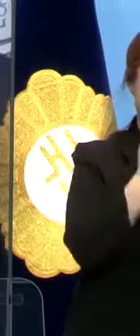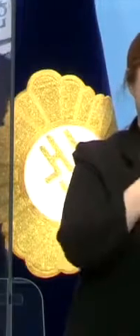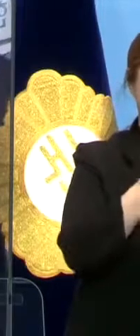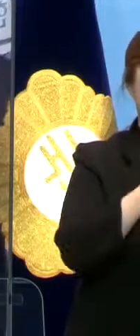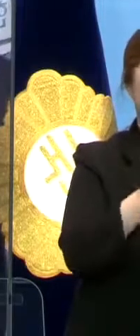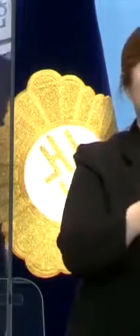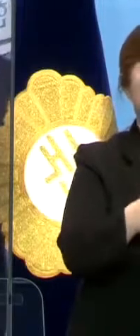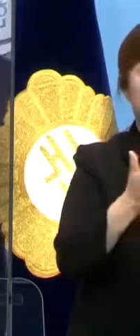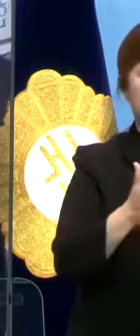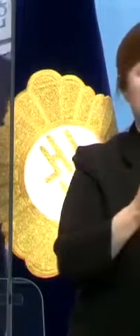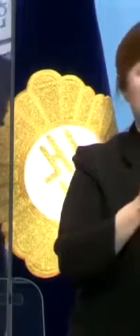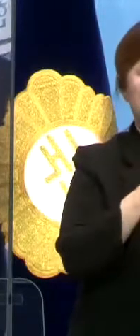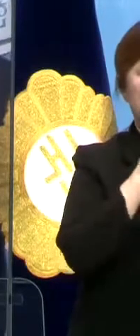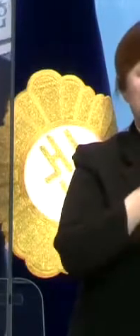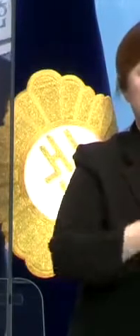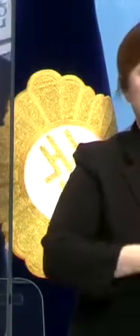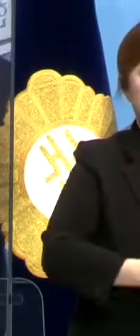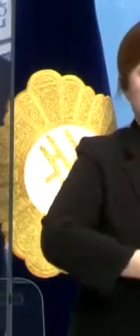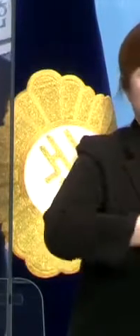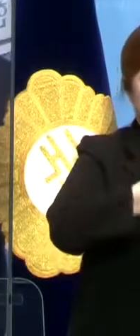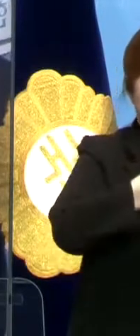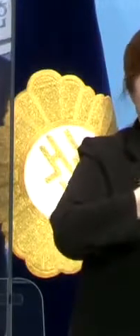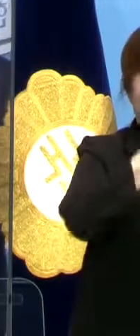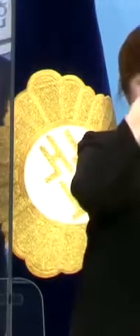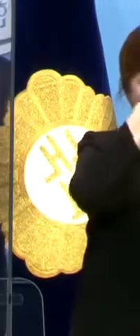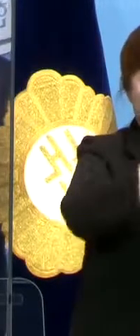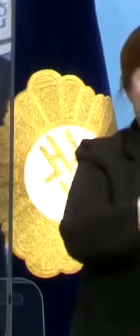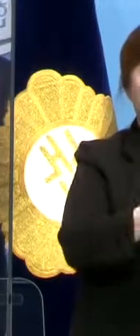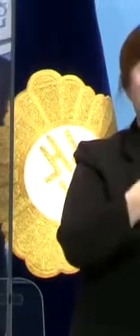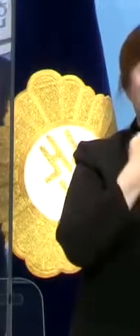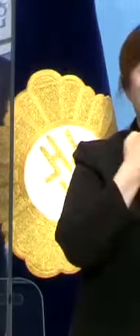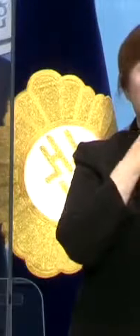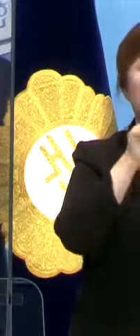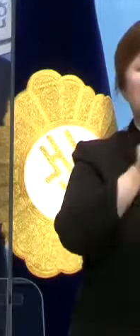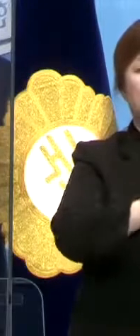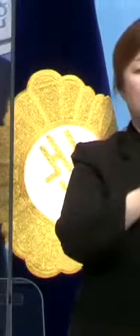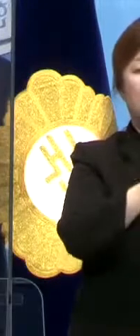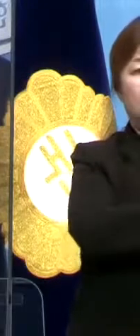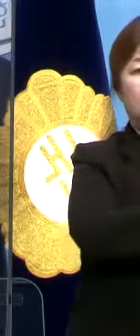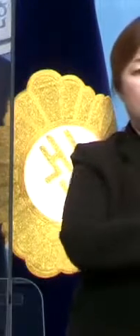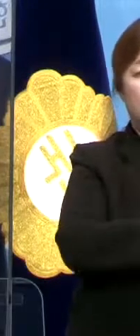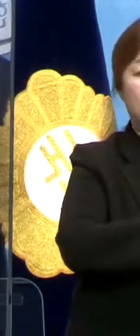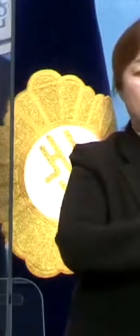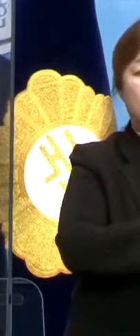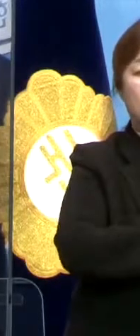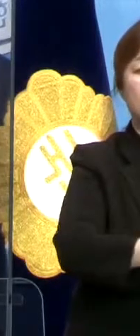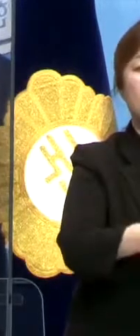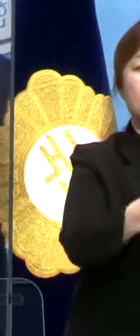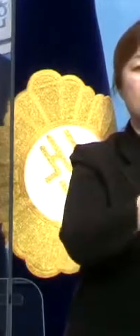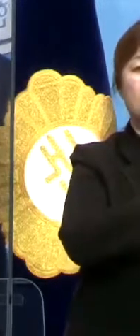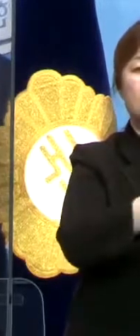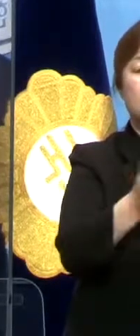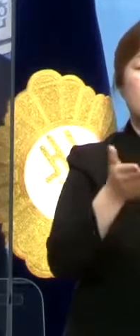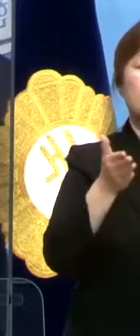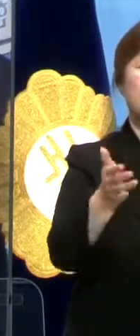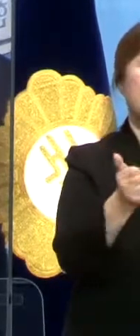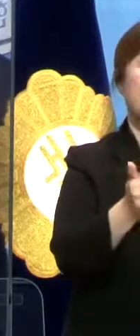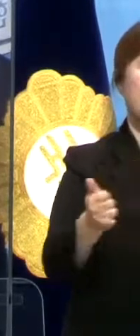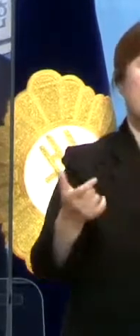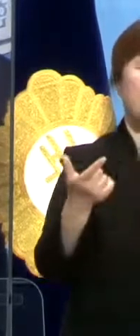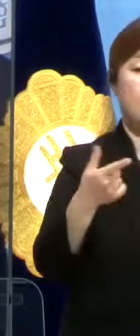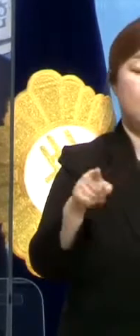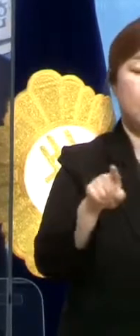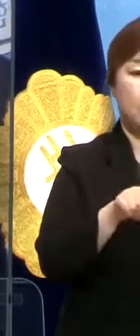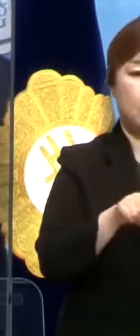최소한 을 진정성 있는 사과도 하지 않는 이런 태도 였읍니다 그랬어 전문가들과 함께